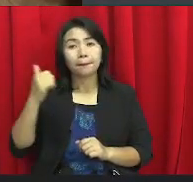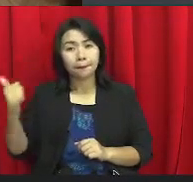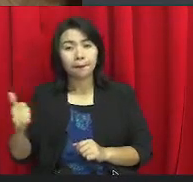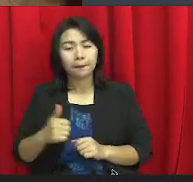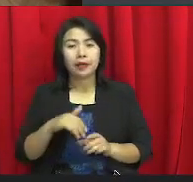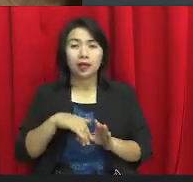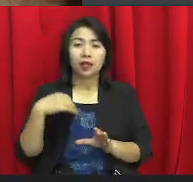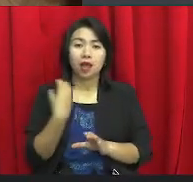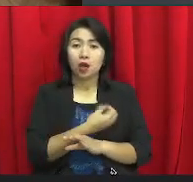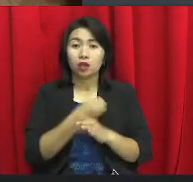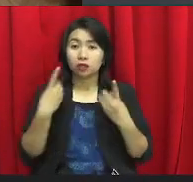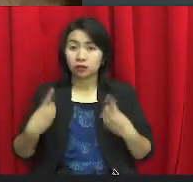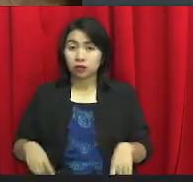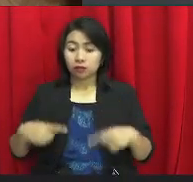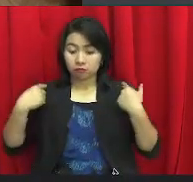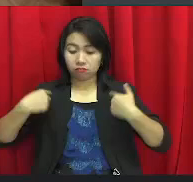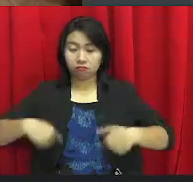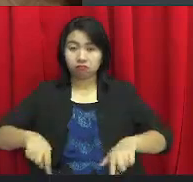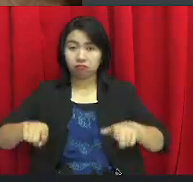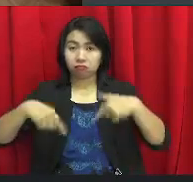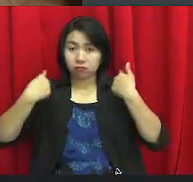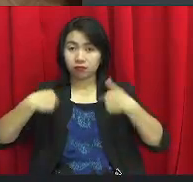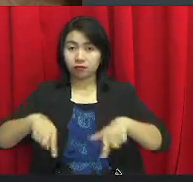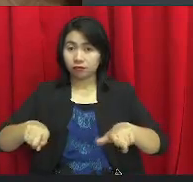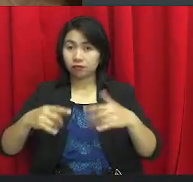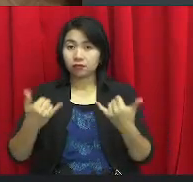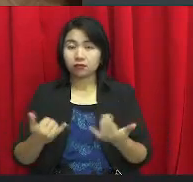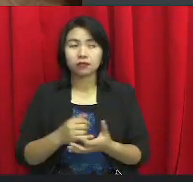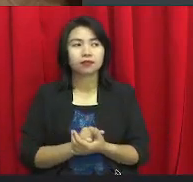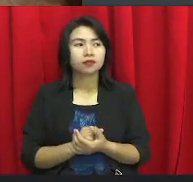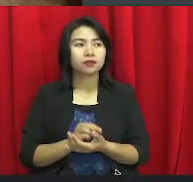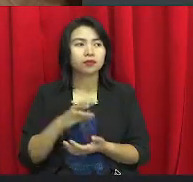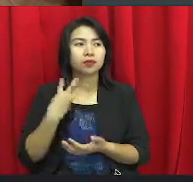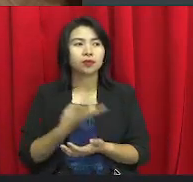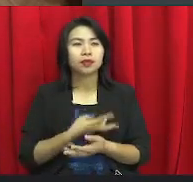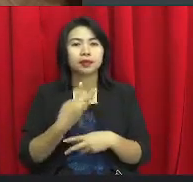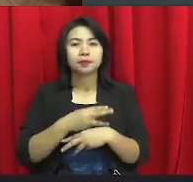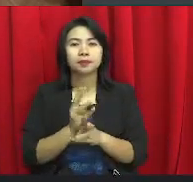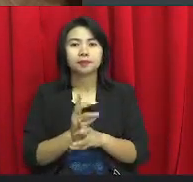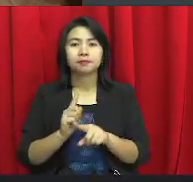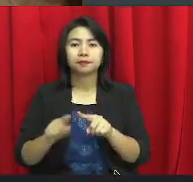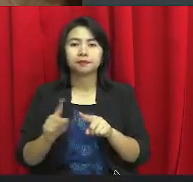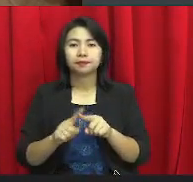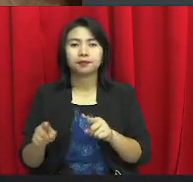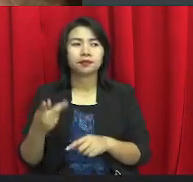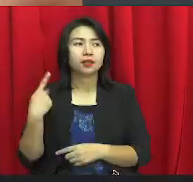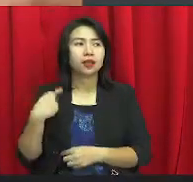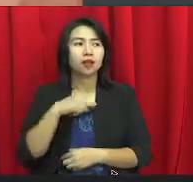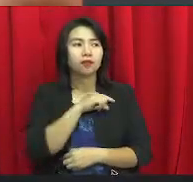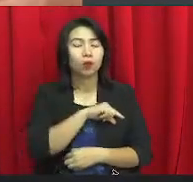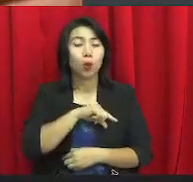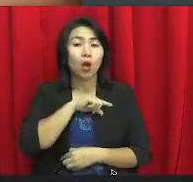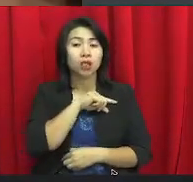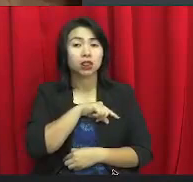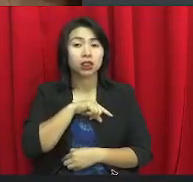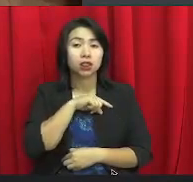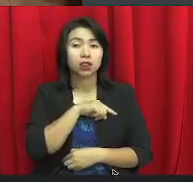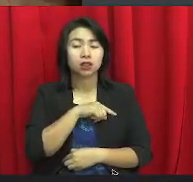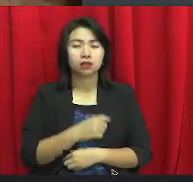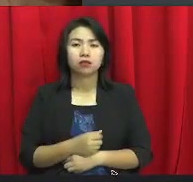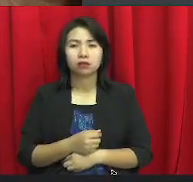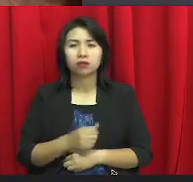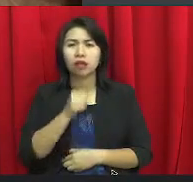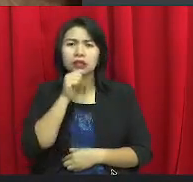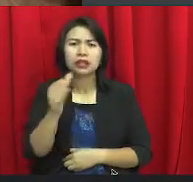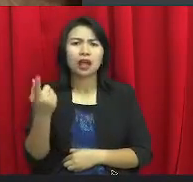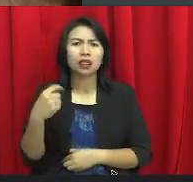pananamit. Yung pananamit po natin ay meron pong quality. Hindi ho yung brand ng